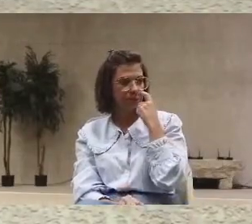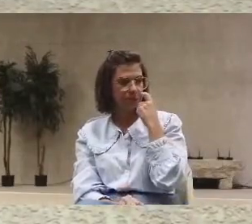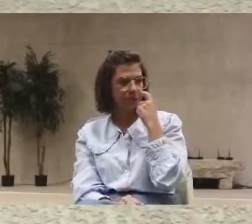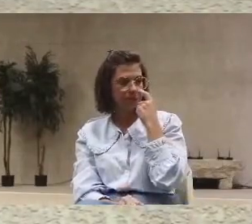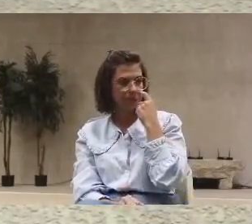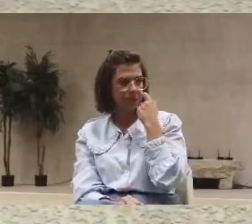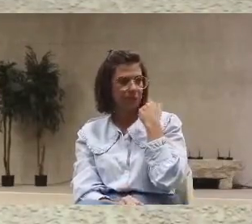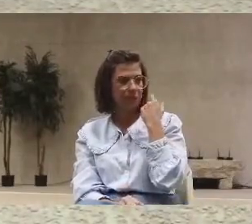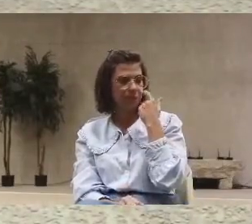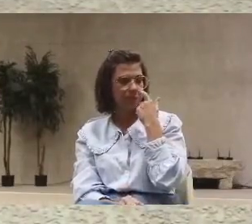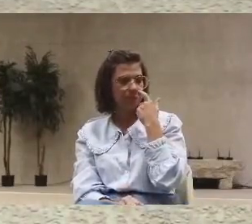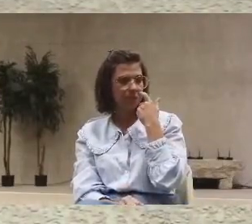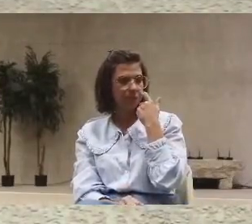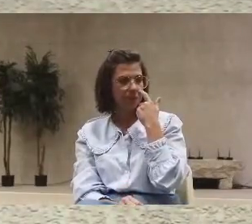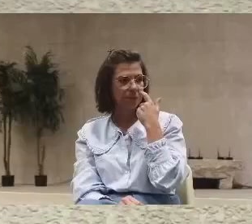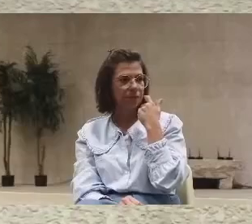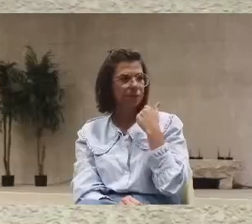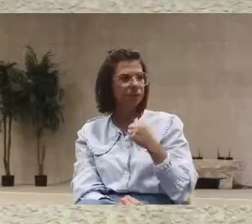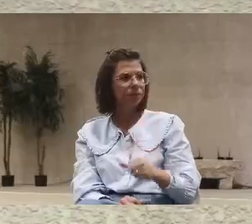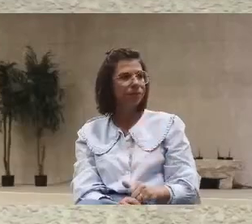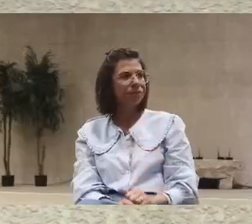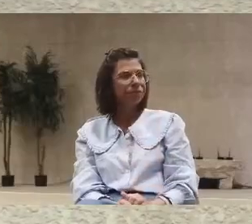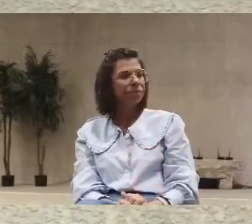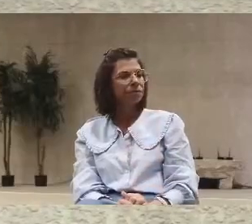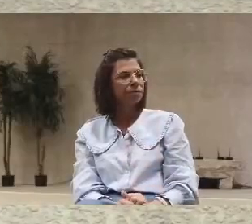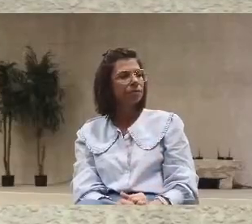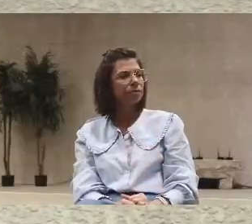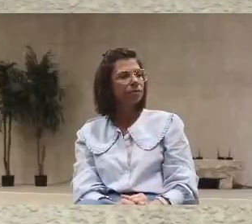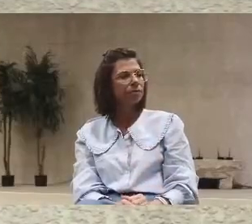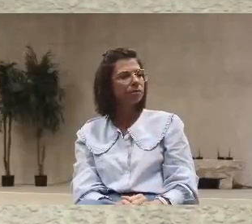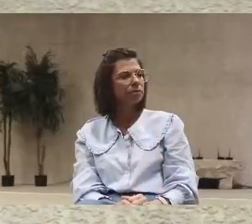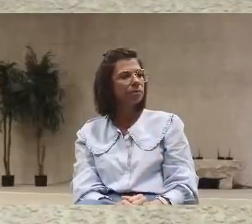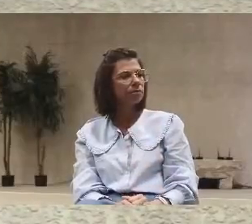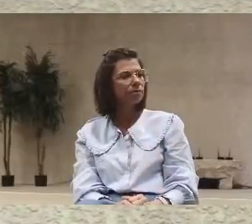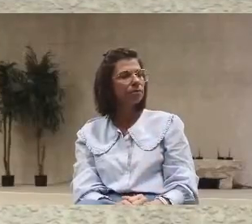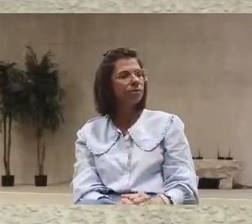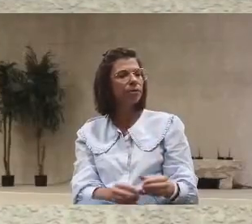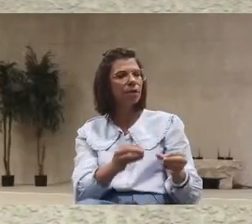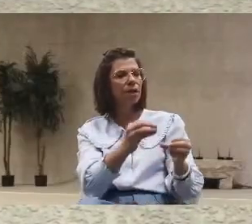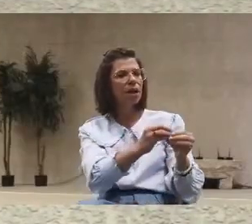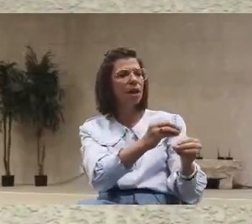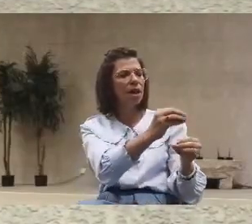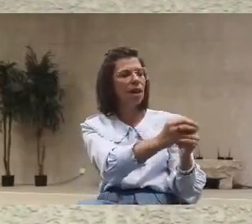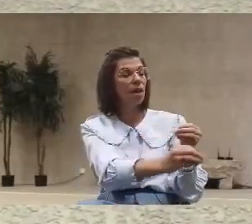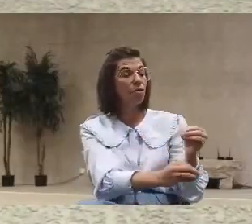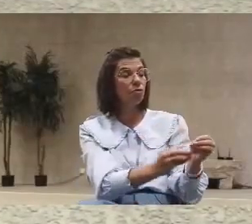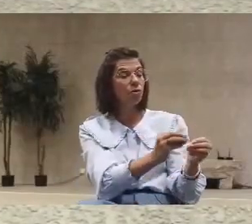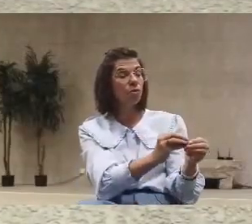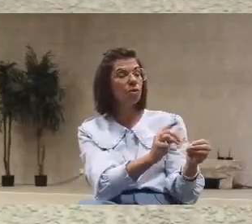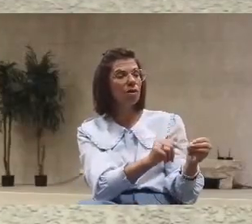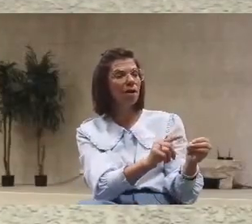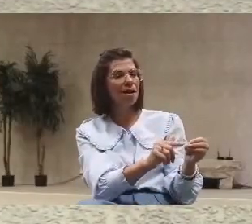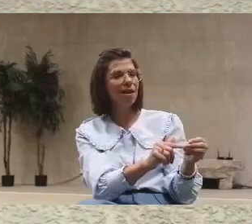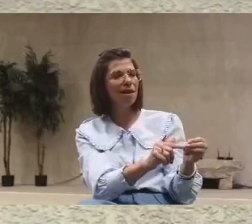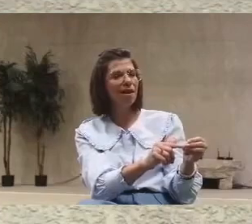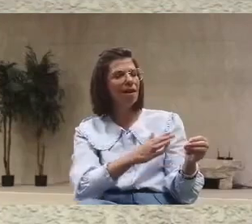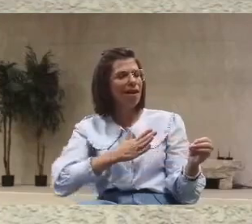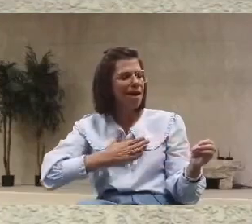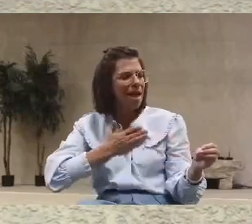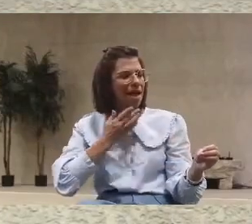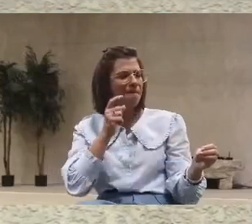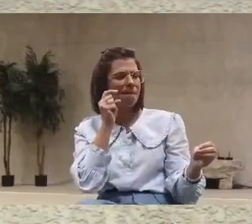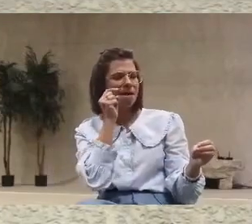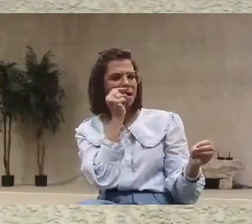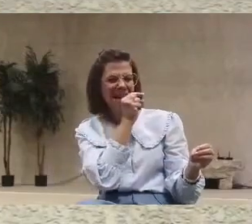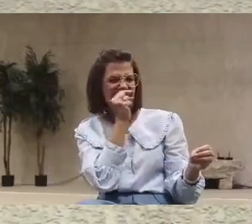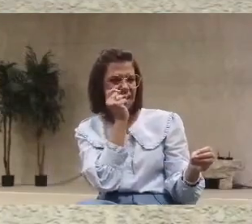sûres comment les choses sont passées le monde aime bien critiquer dès qu'il